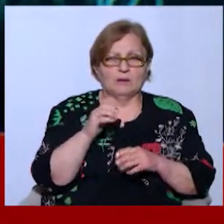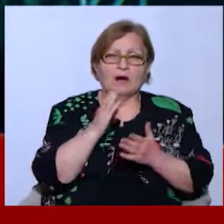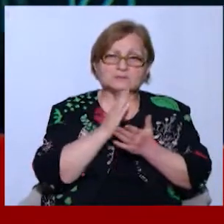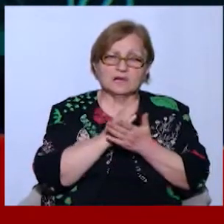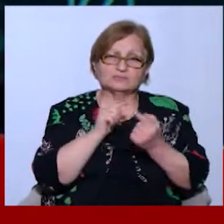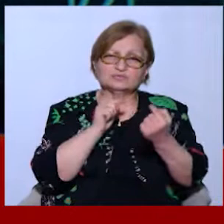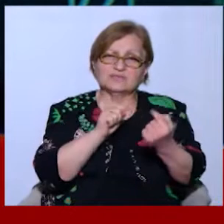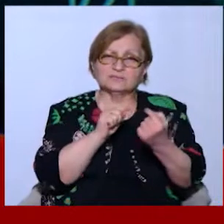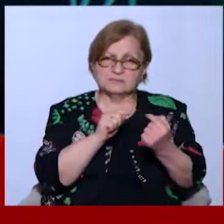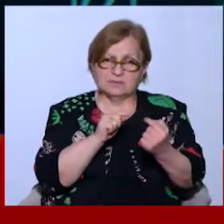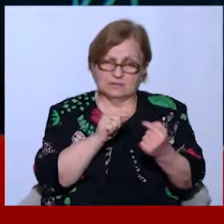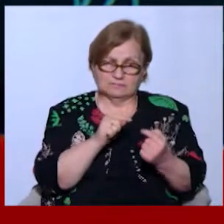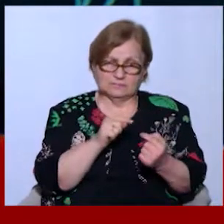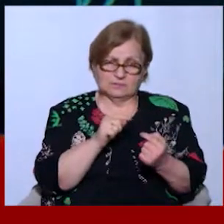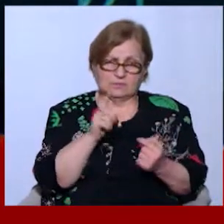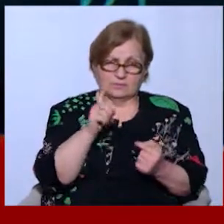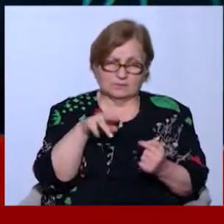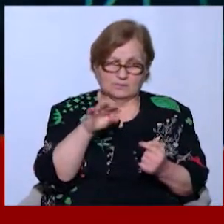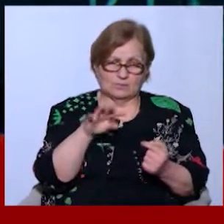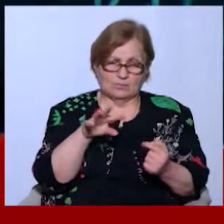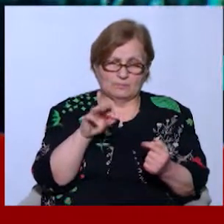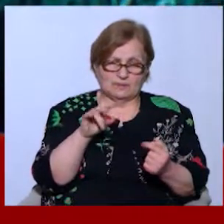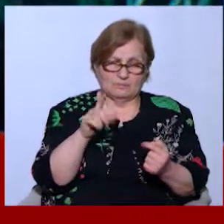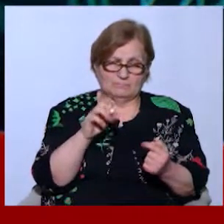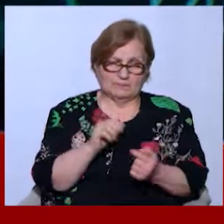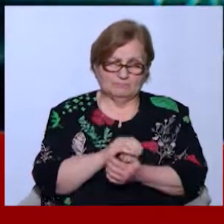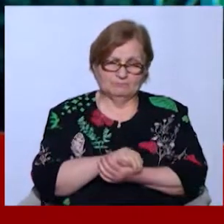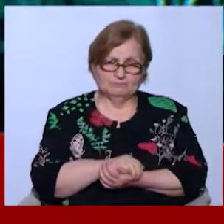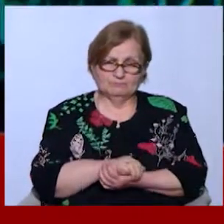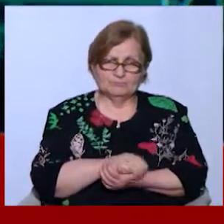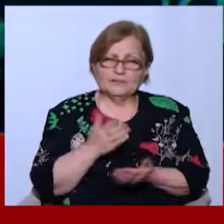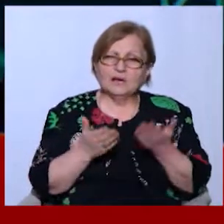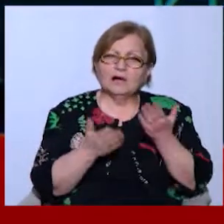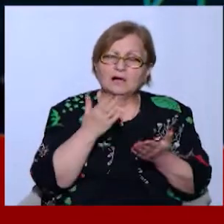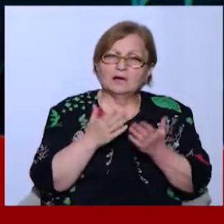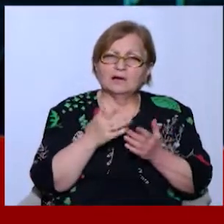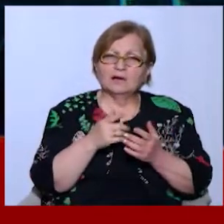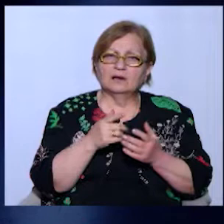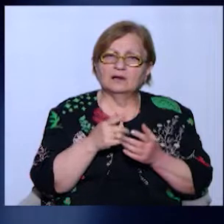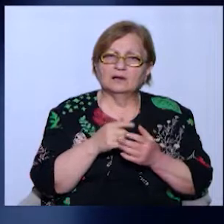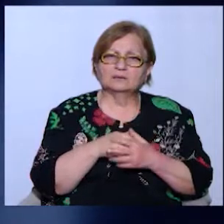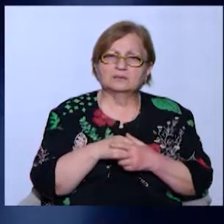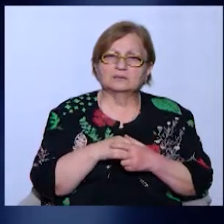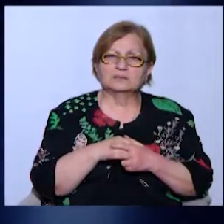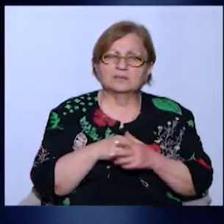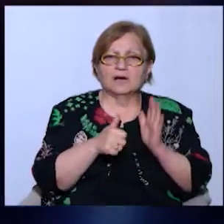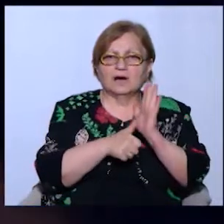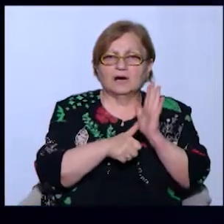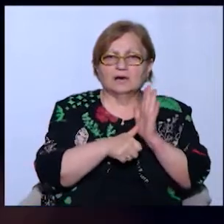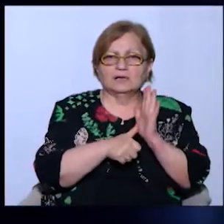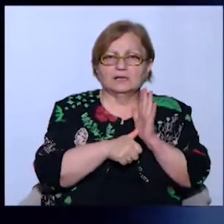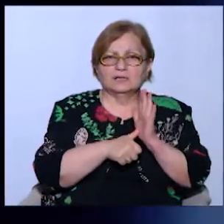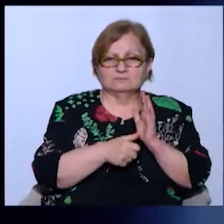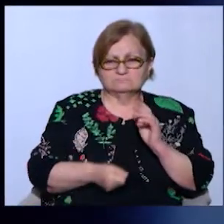ხდომილობა. მაგალითად, რა არის მაგალითად ალბათობა, რომ ამოვარდა სიტყვაზე 6-იანი